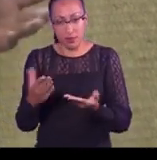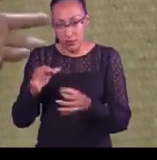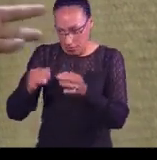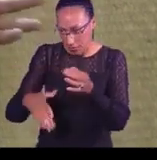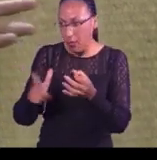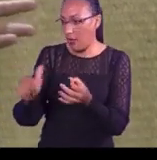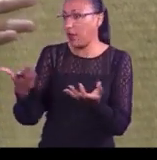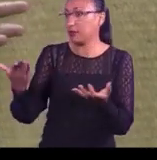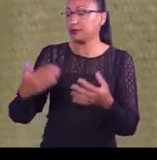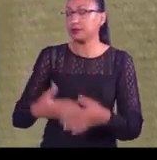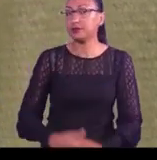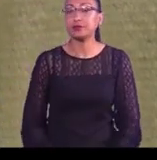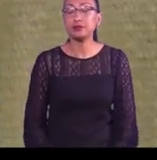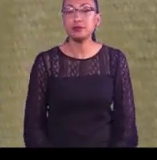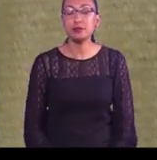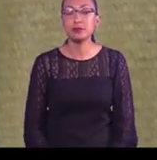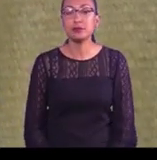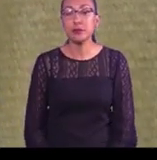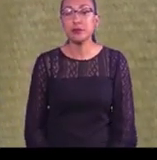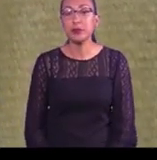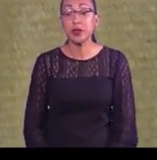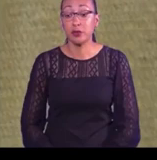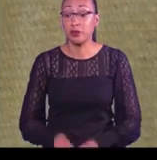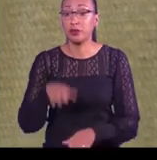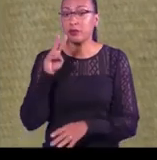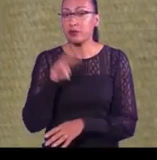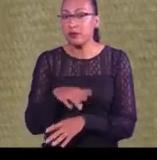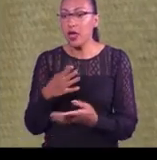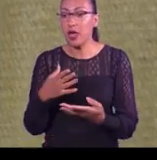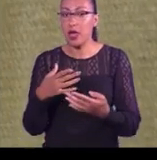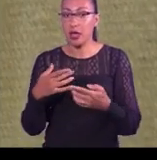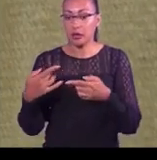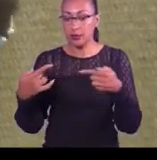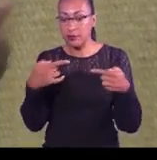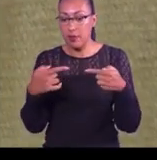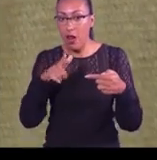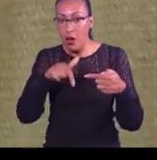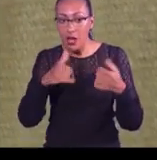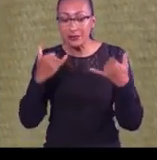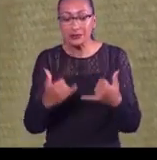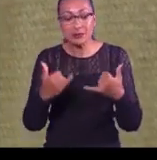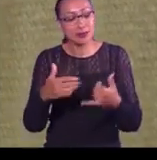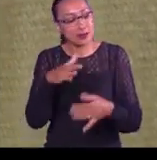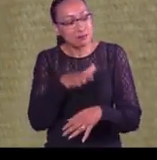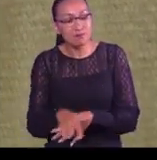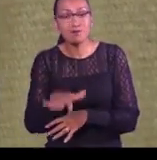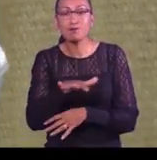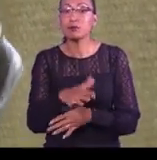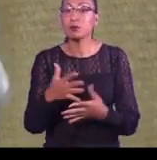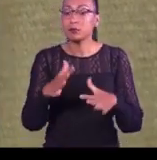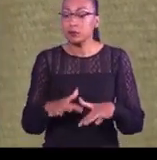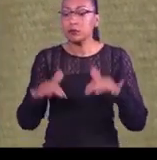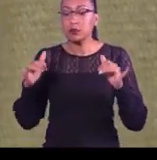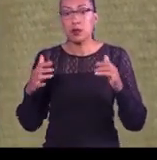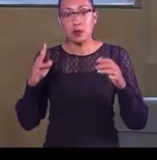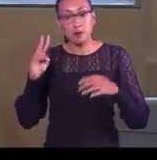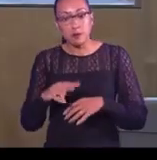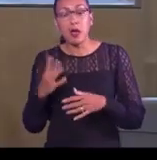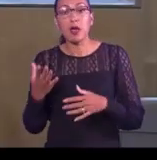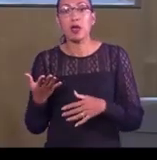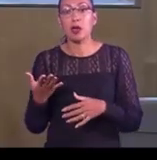tu vois, donc un vrai débat ici, dans cette assemblée, où on va poser le problème de